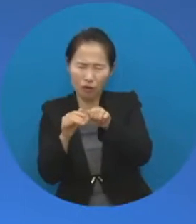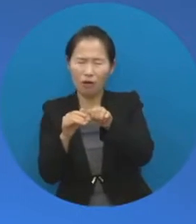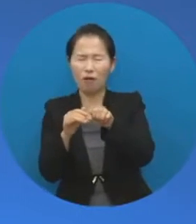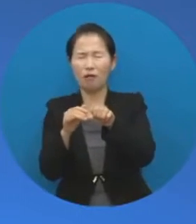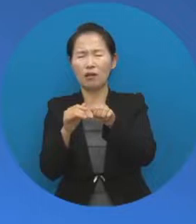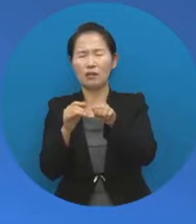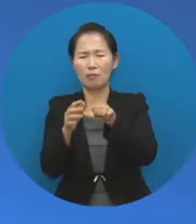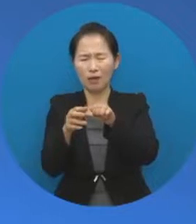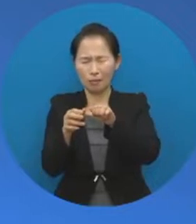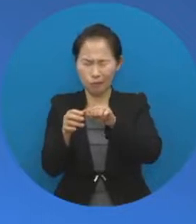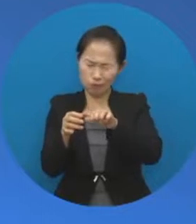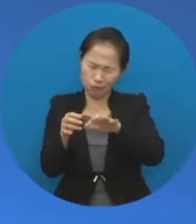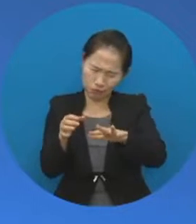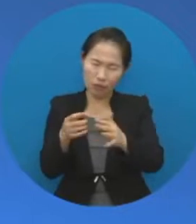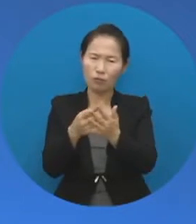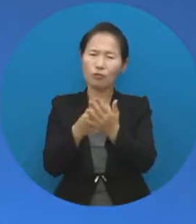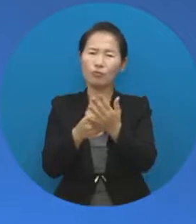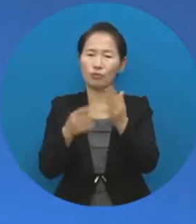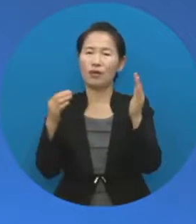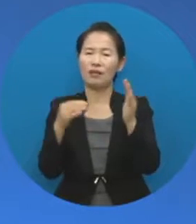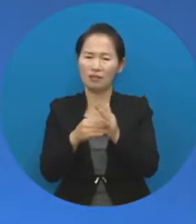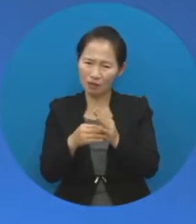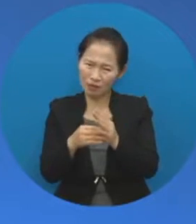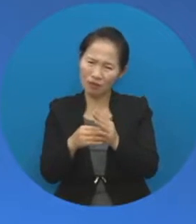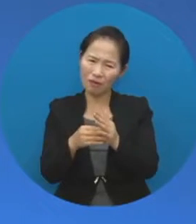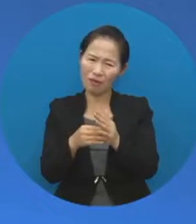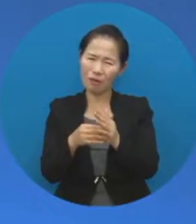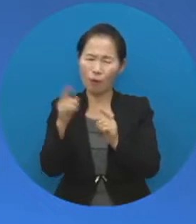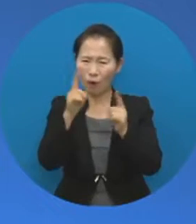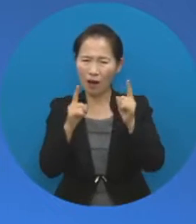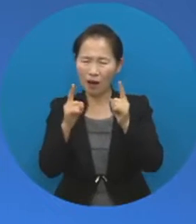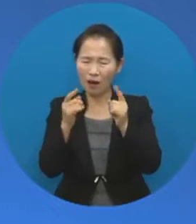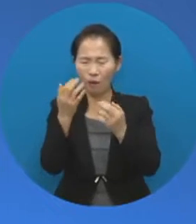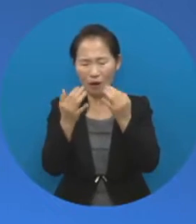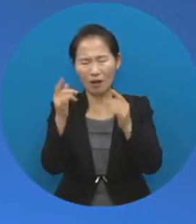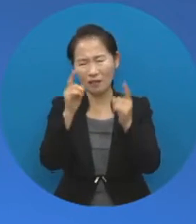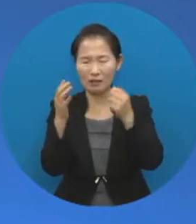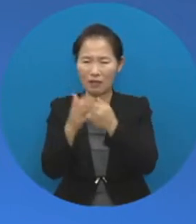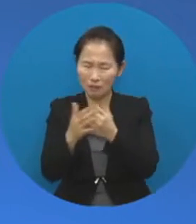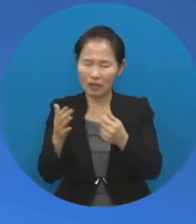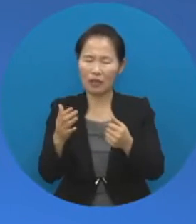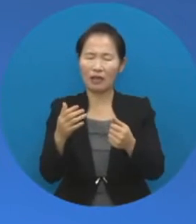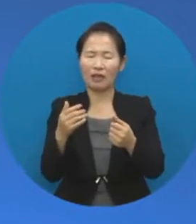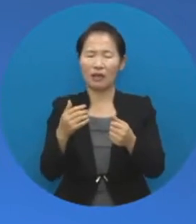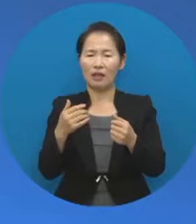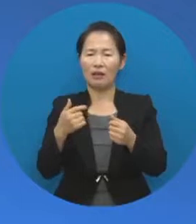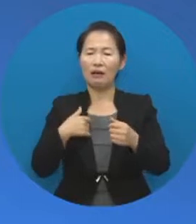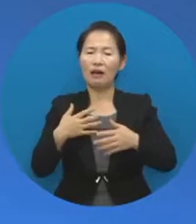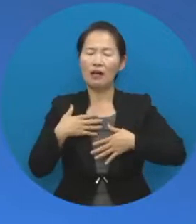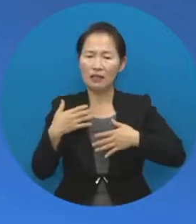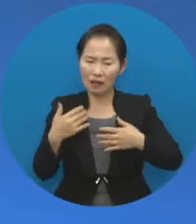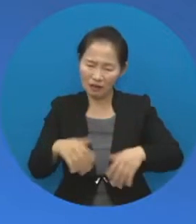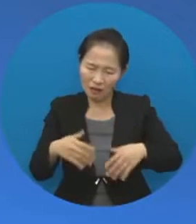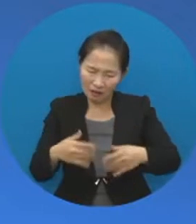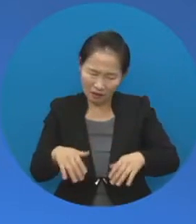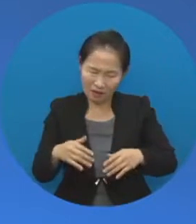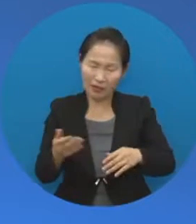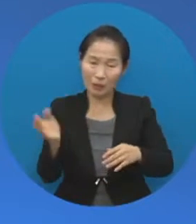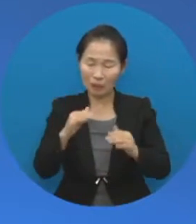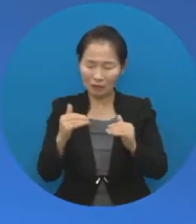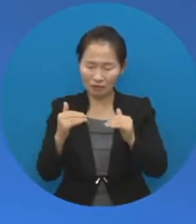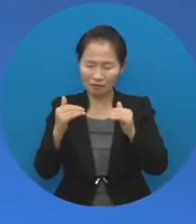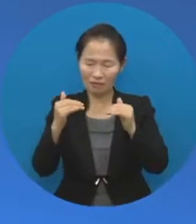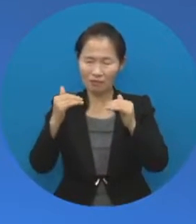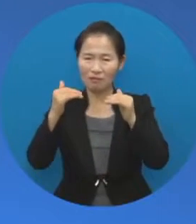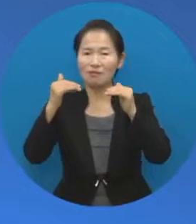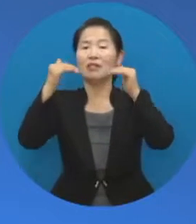수술을 했었는데 그렇게 약할 가운데 있었지만 또 하나님께서 하나님을 이렇게 자랑할 수 있는